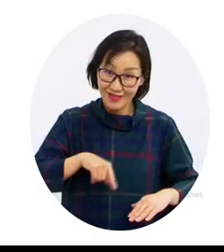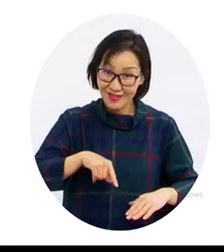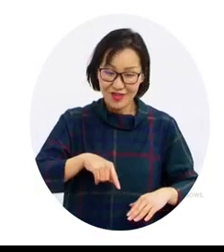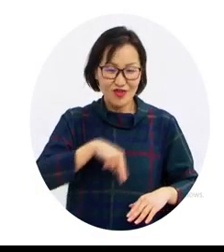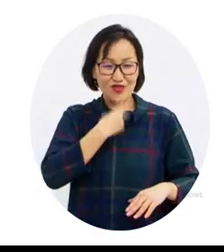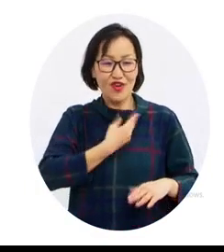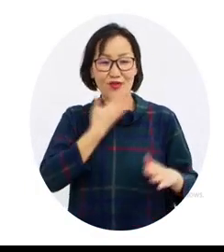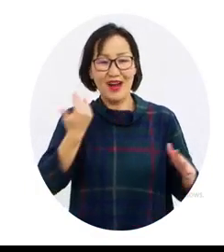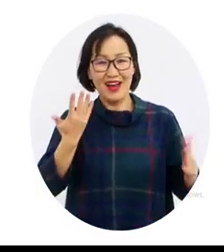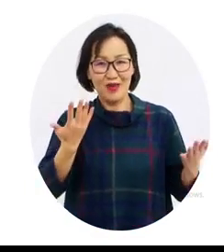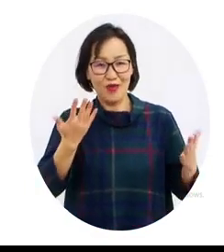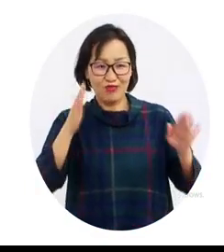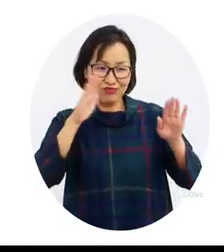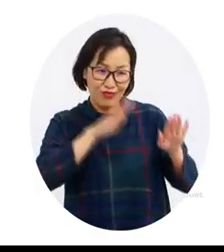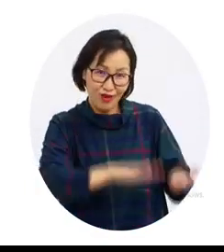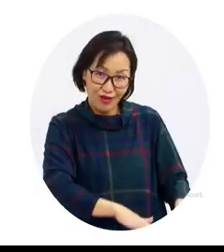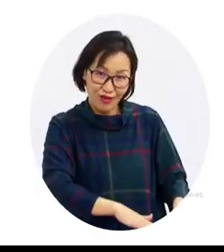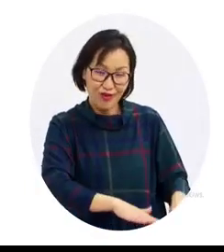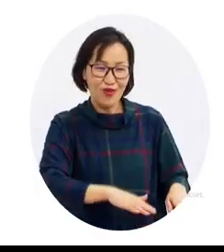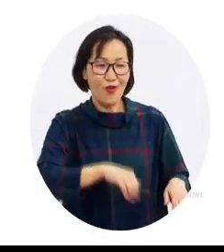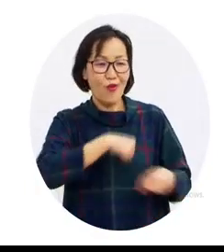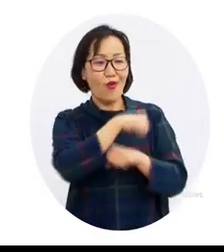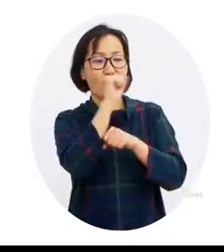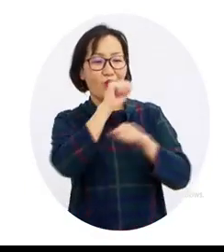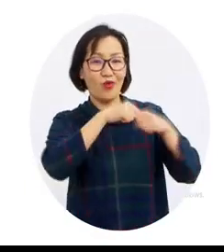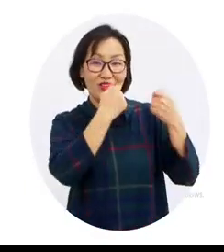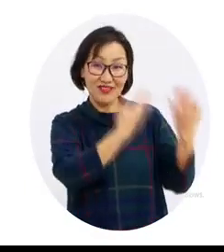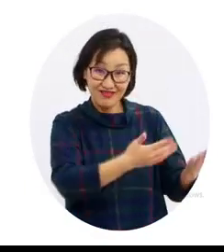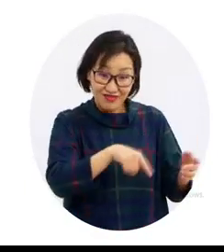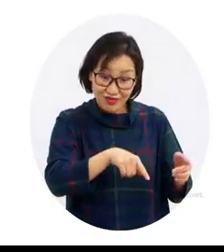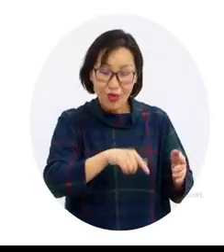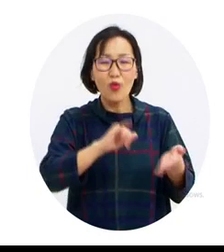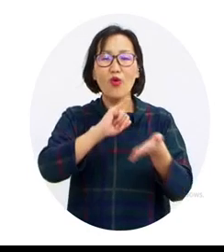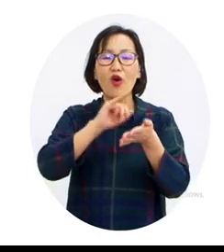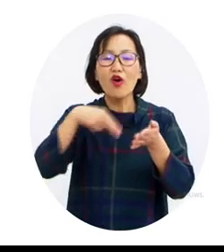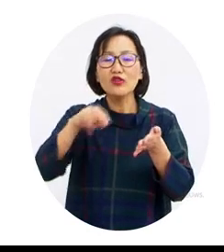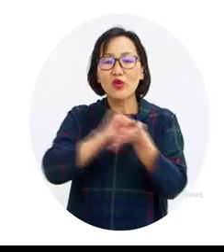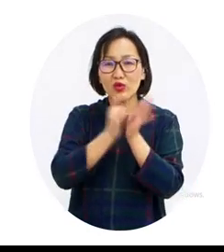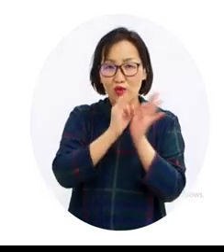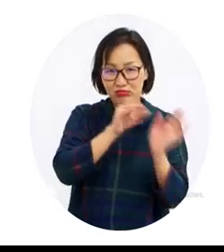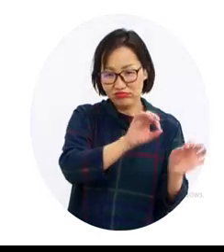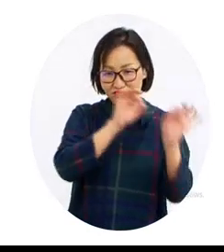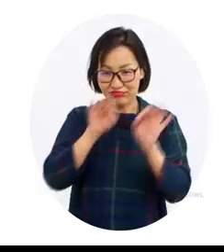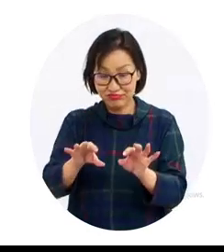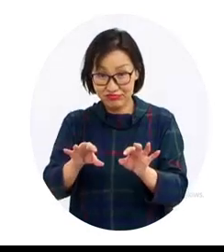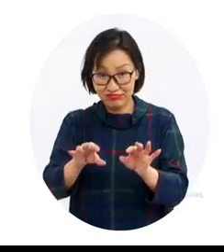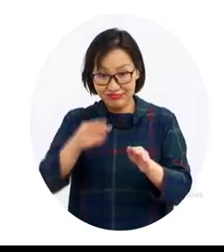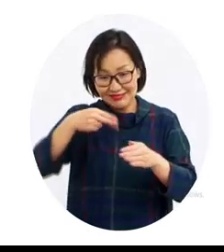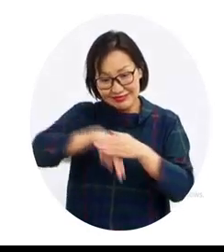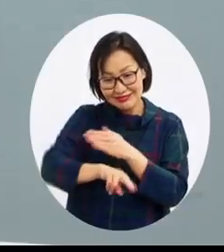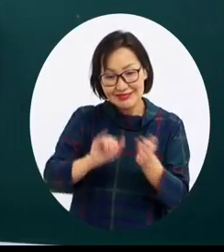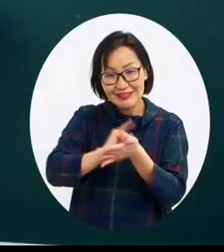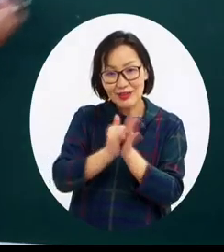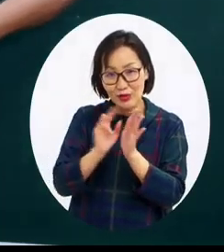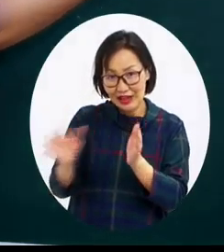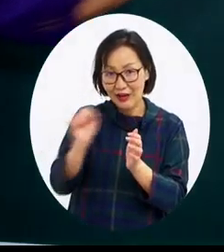нь хуглах. За энэ хэлцүүгээ багш нь бас ойрцоогтой хэлцүүдийн олж утсан байгаа.